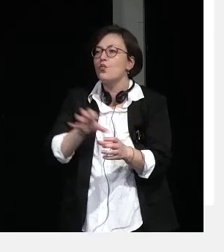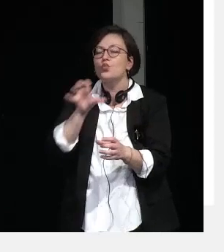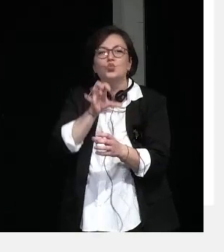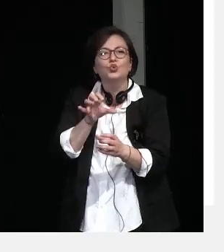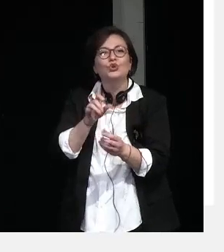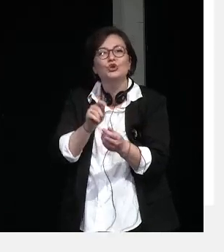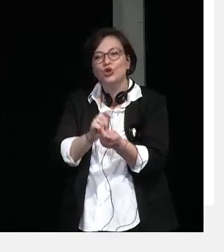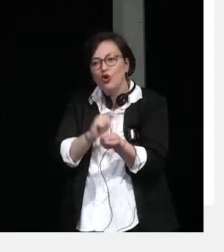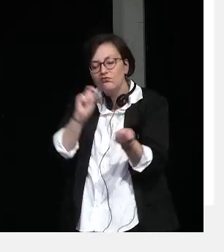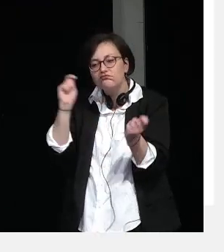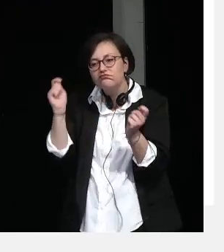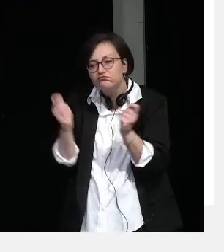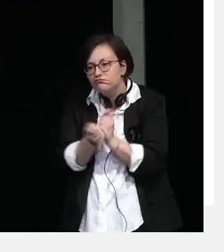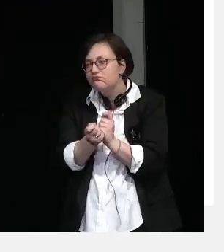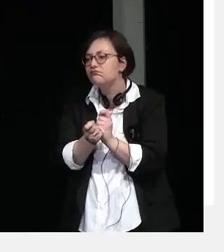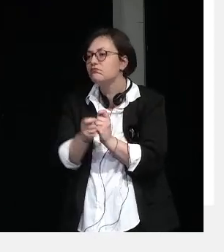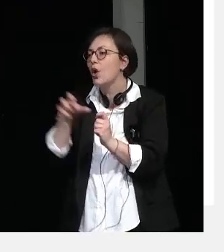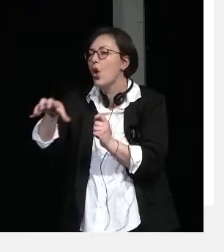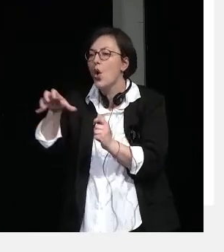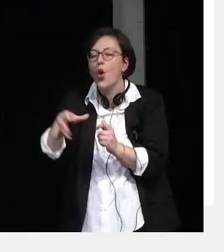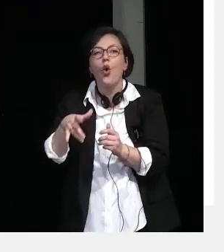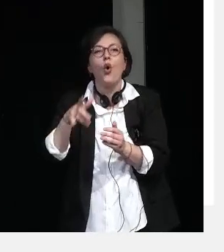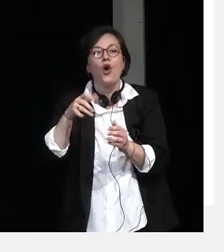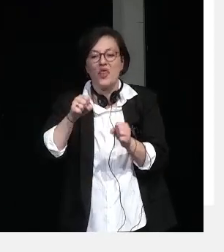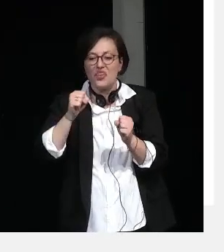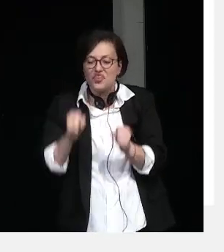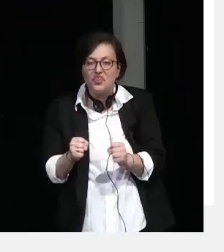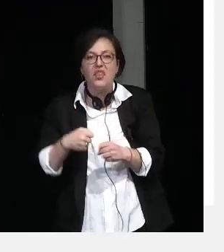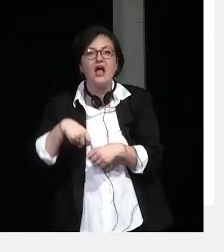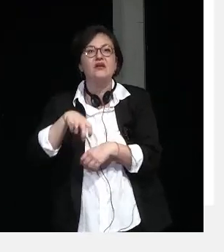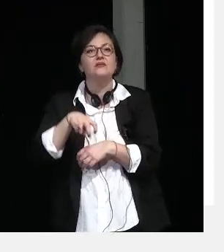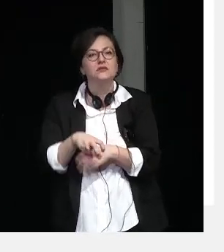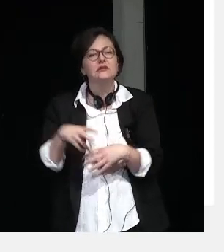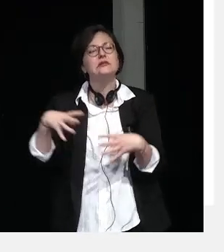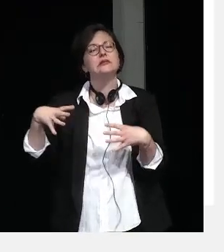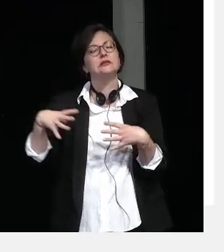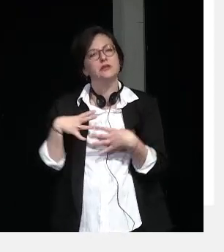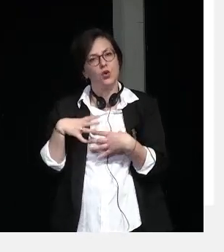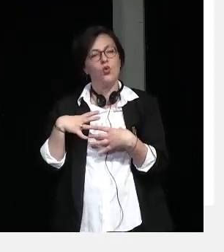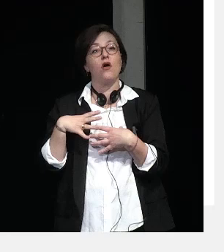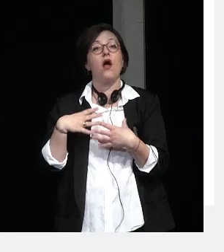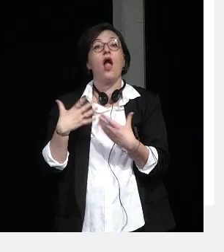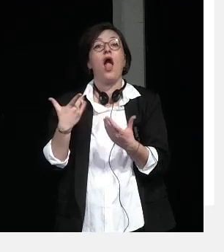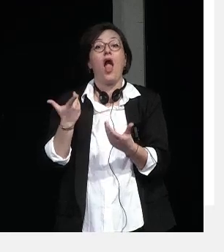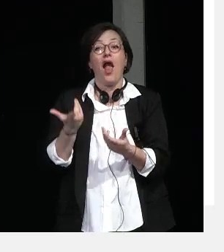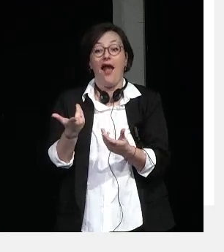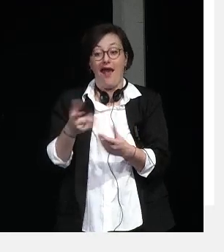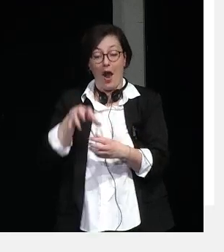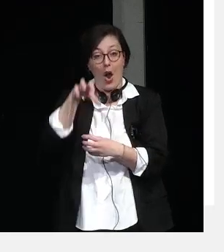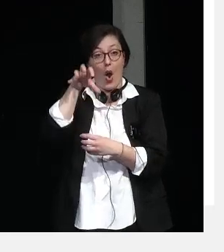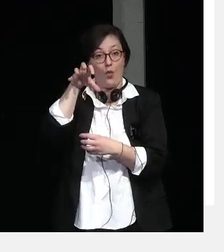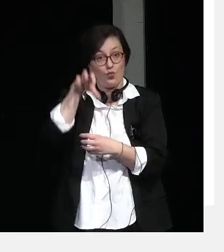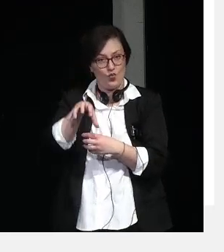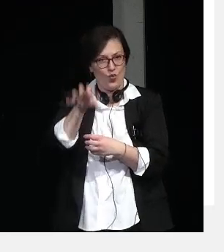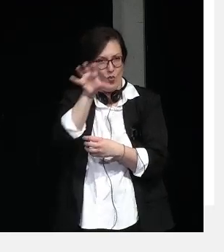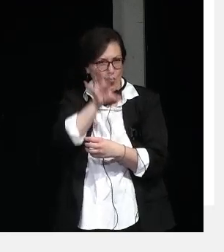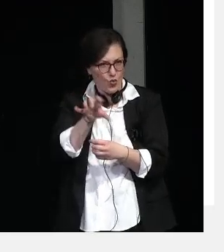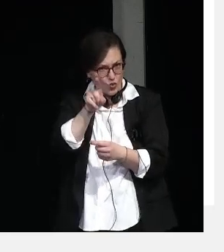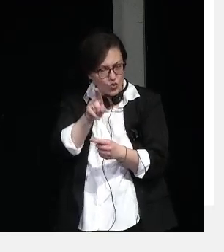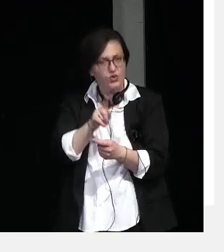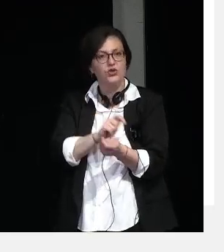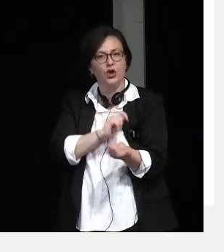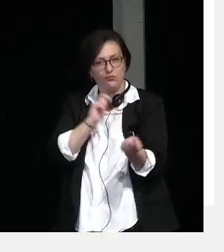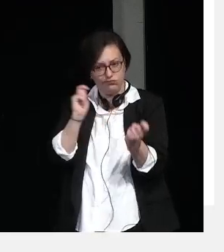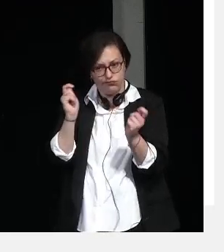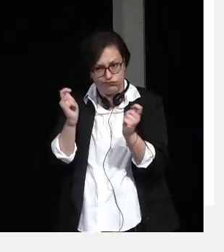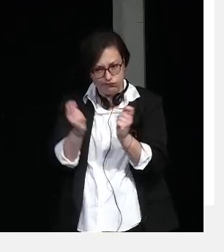ηρεμίας, ησυχίας, ξεκούρασης. Άρα είναι ένας ολόκληρος στρατηγικός ανασχεδιασμός και